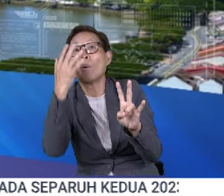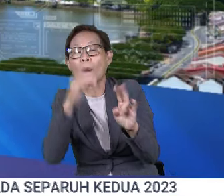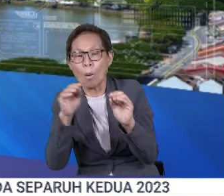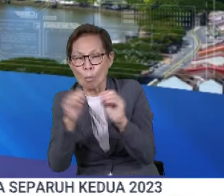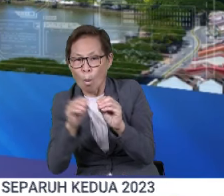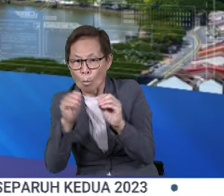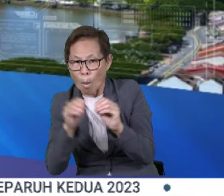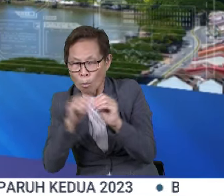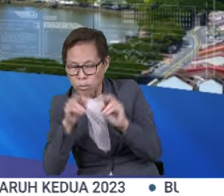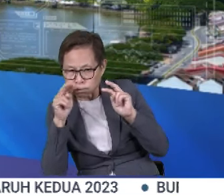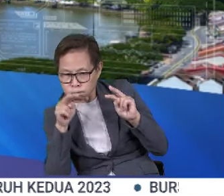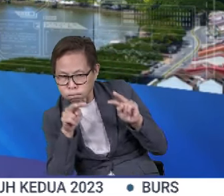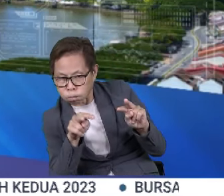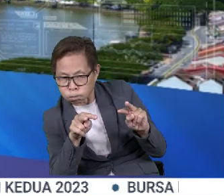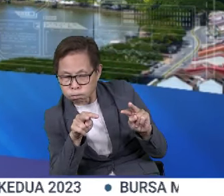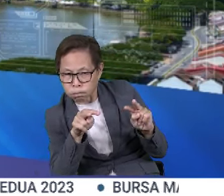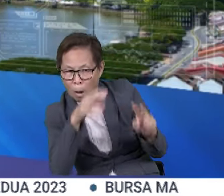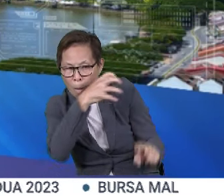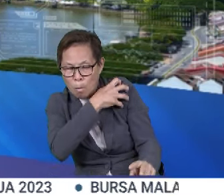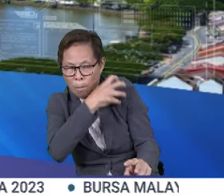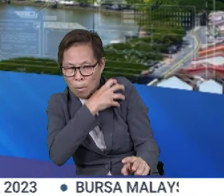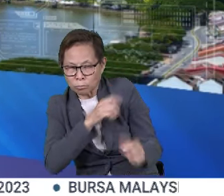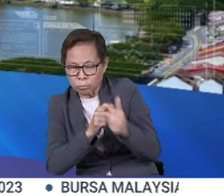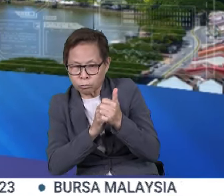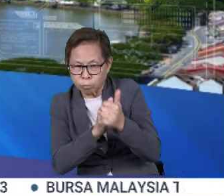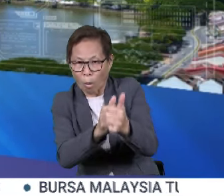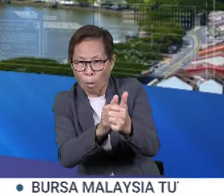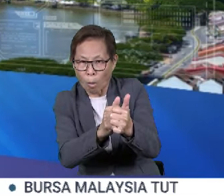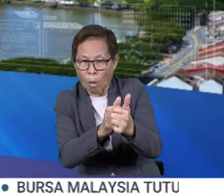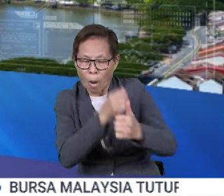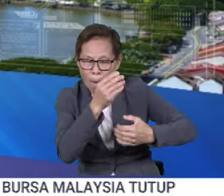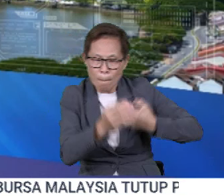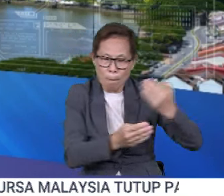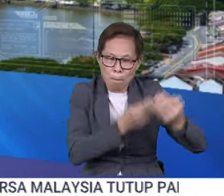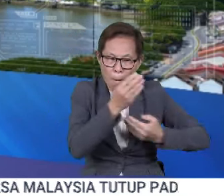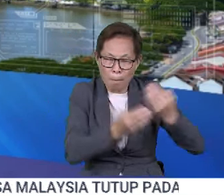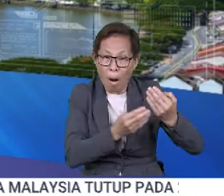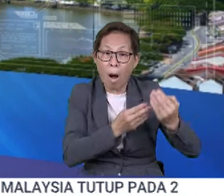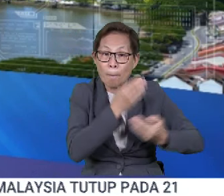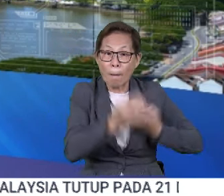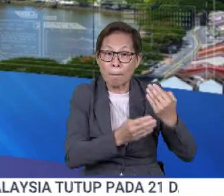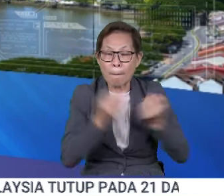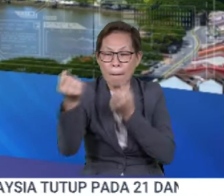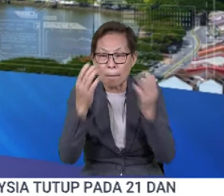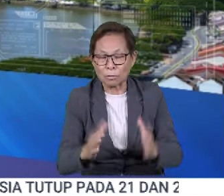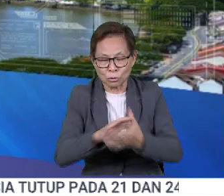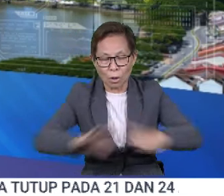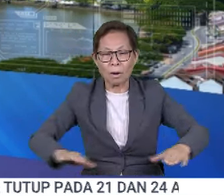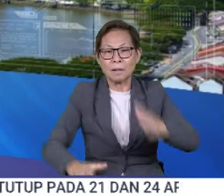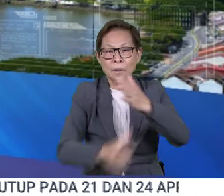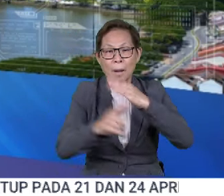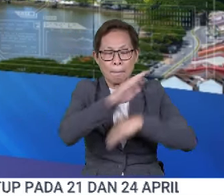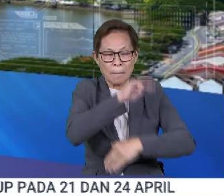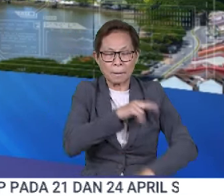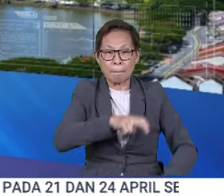kadar kebolehlihatan, penguatkuasaan dan pematuhan tingkah laku pemanduan selamat. Menurut Timbalan Menteri Pengangkutan, Dato'